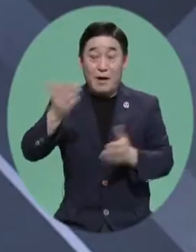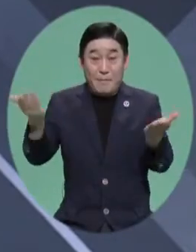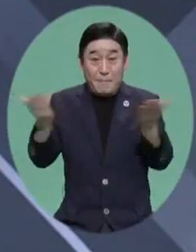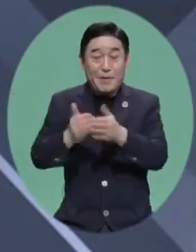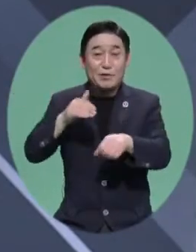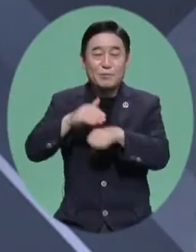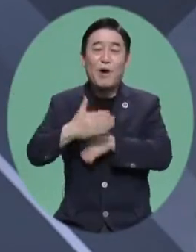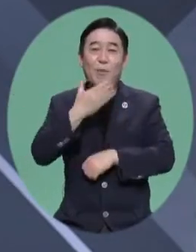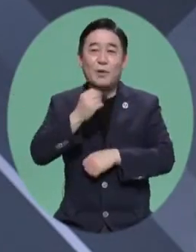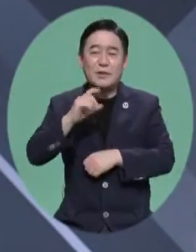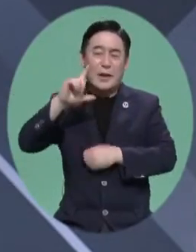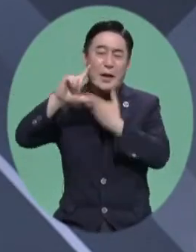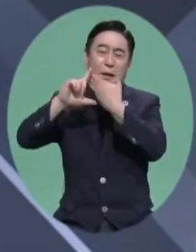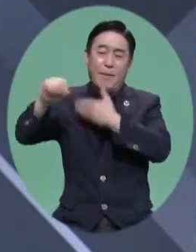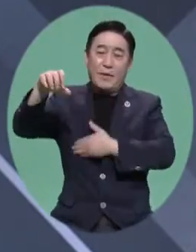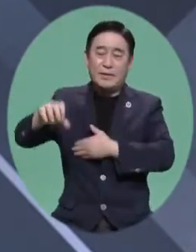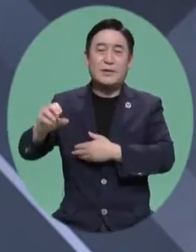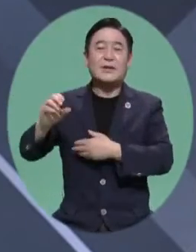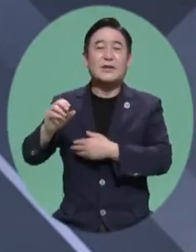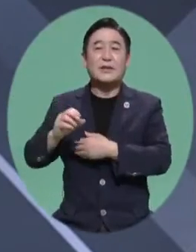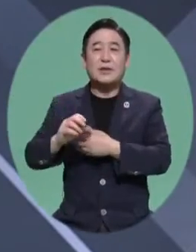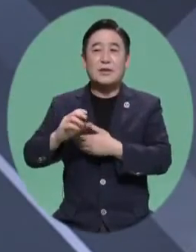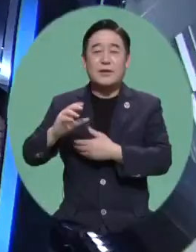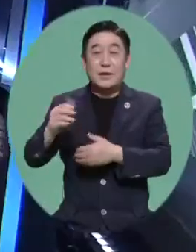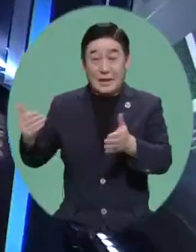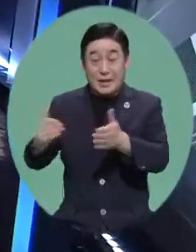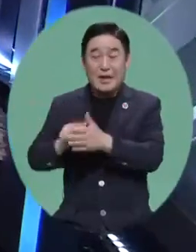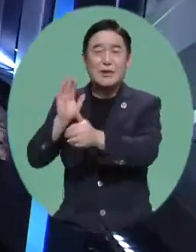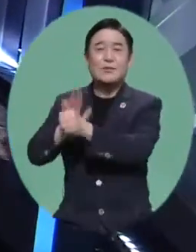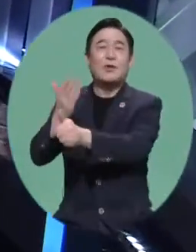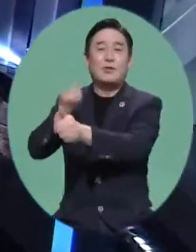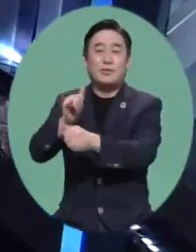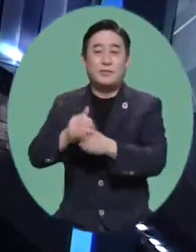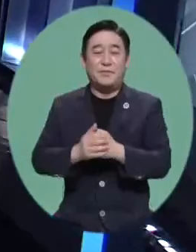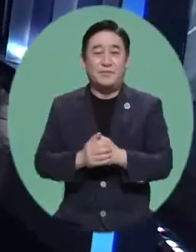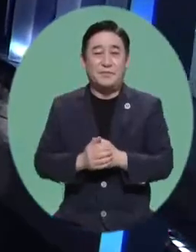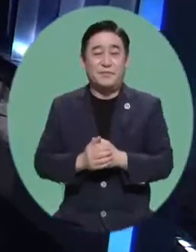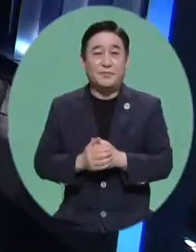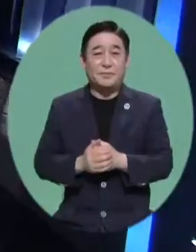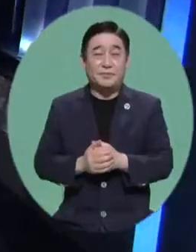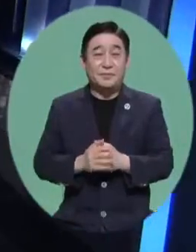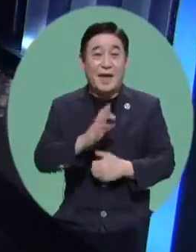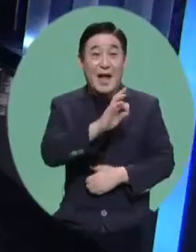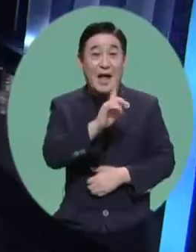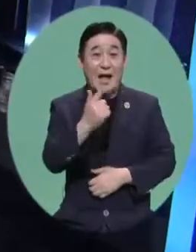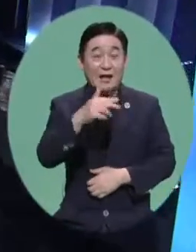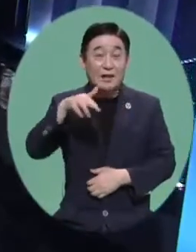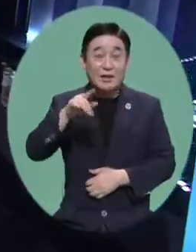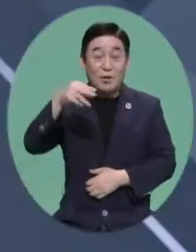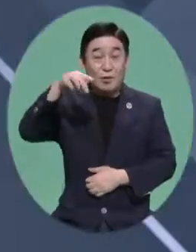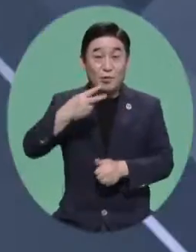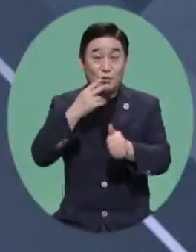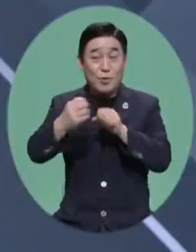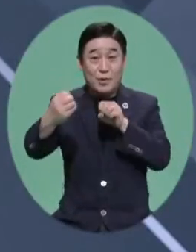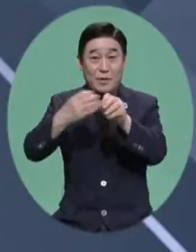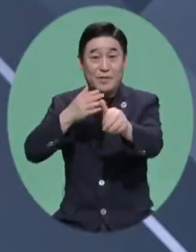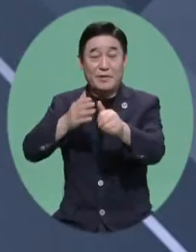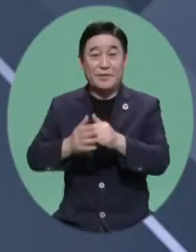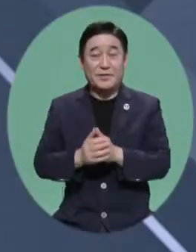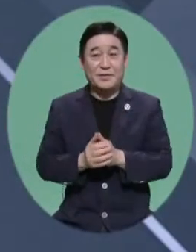복지 또 사각지대 제로 의 복지를 부여할 수 있습니다 데 이어서 안철수 후보 답변 해 주시죠